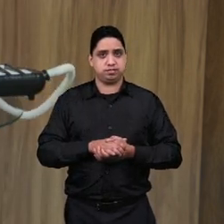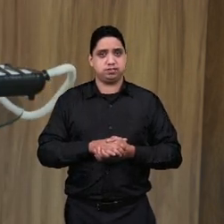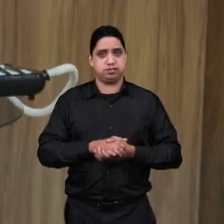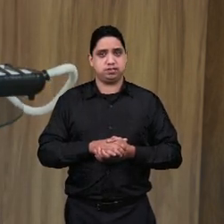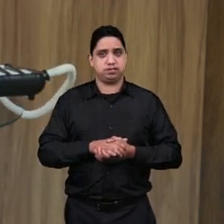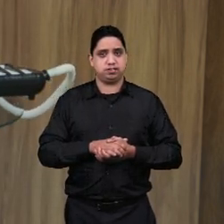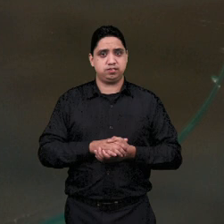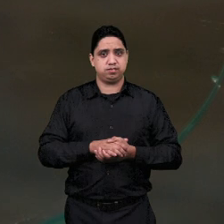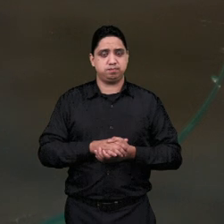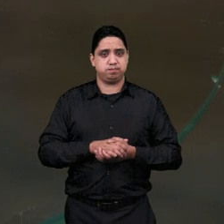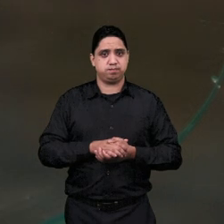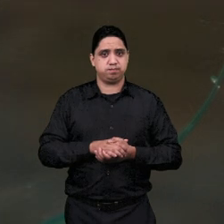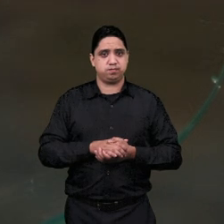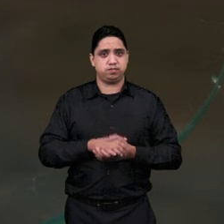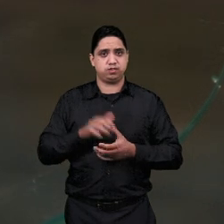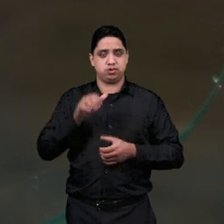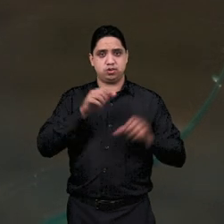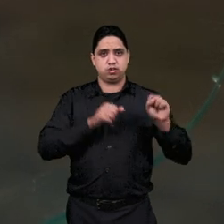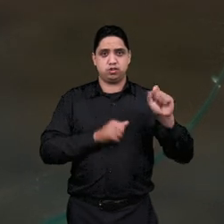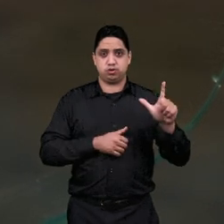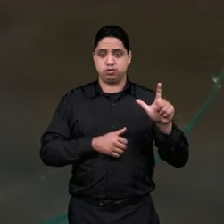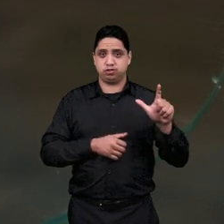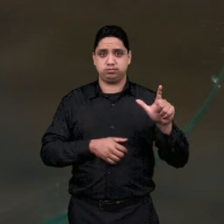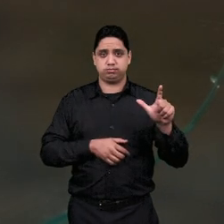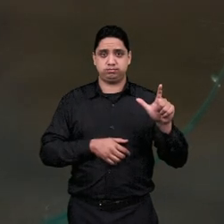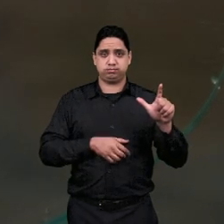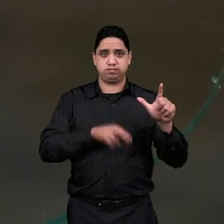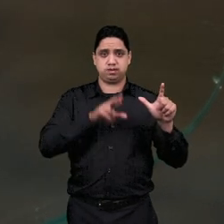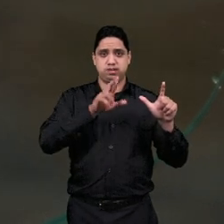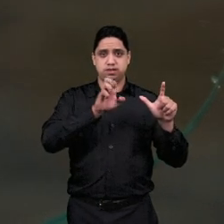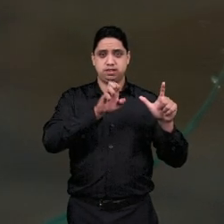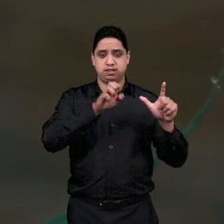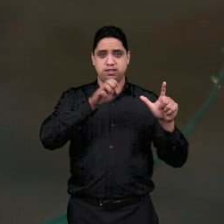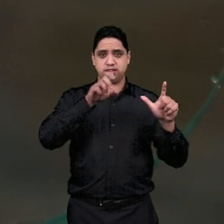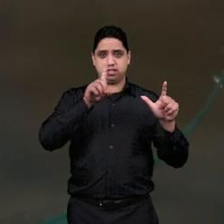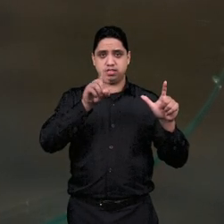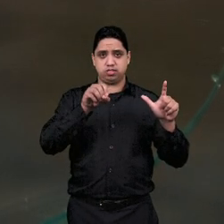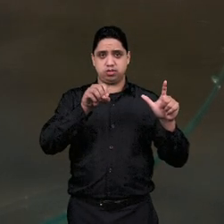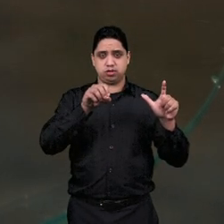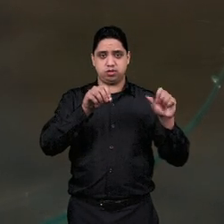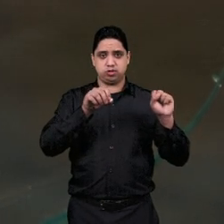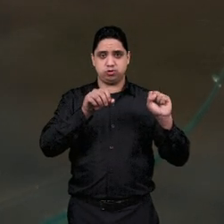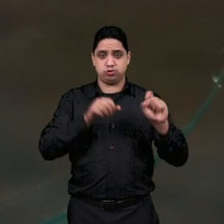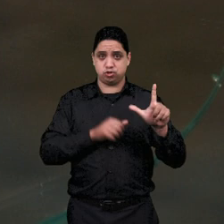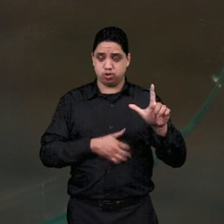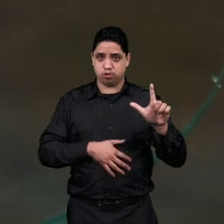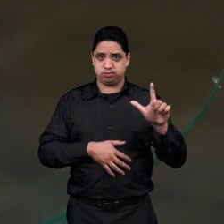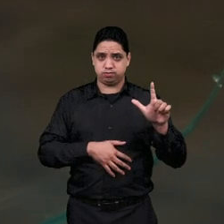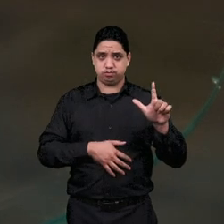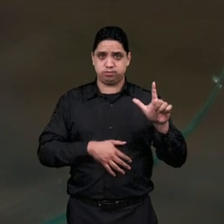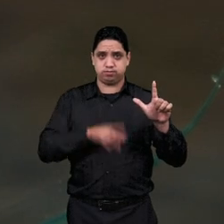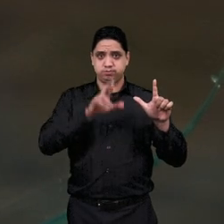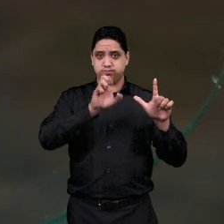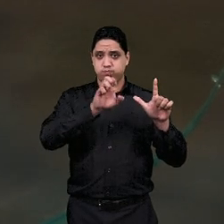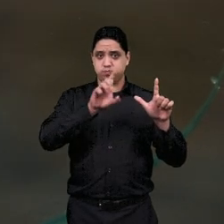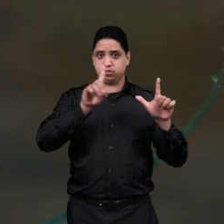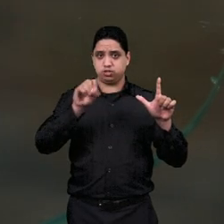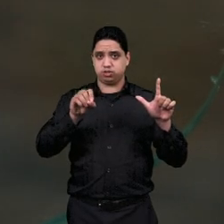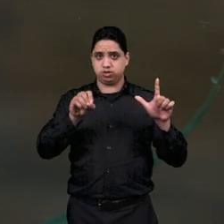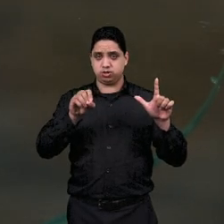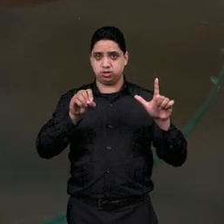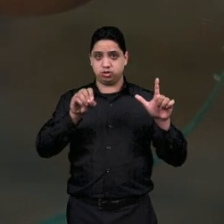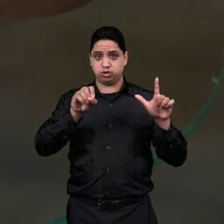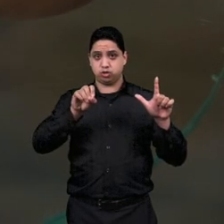Sol, Ré, Do. Sol, Ré, Do. Il faut étirer. Mi,